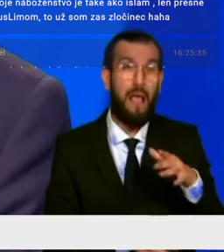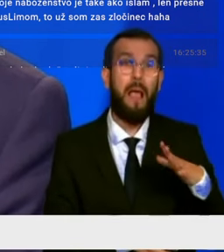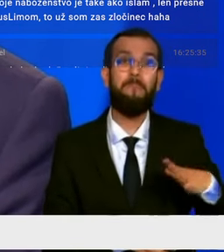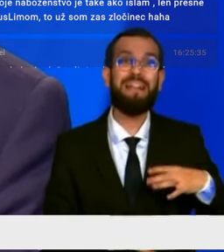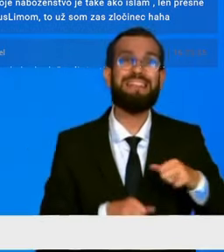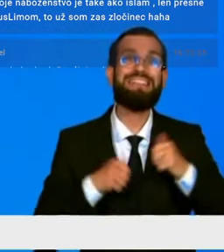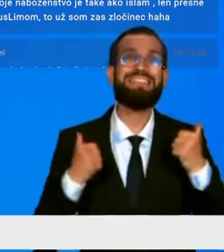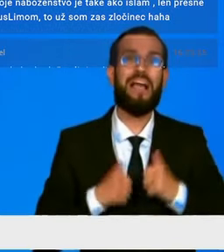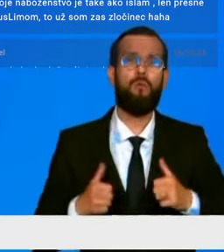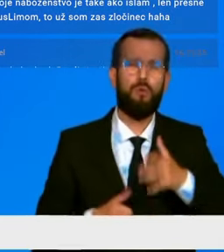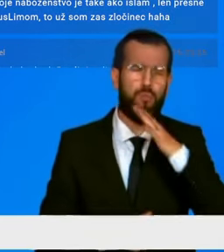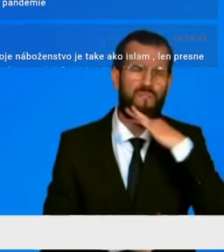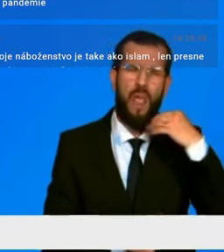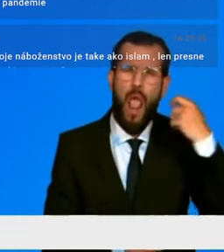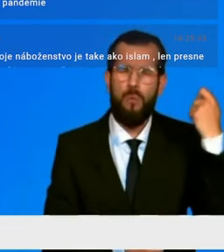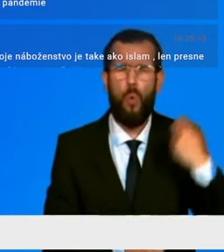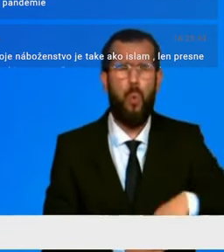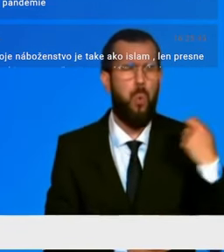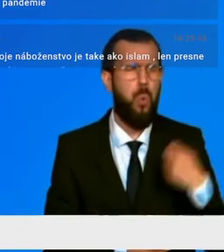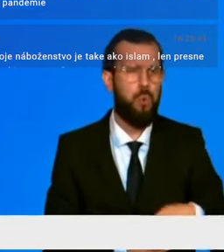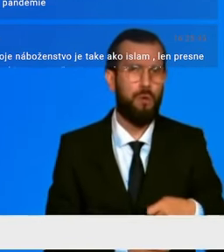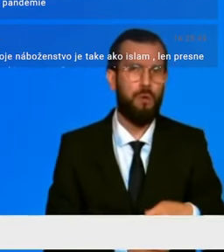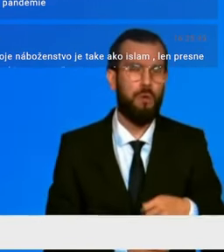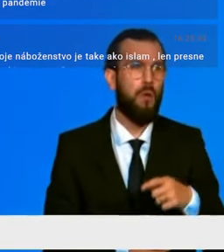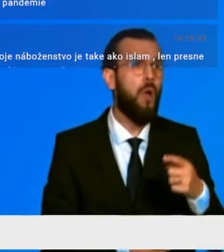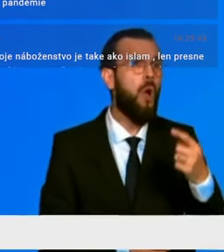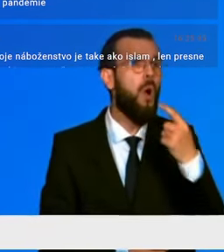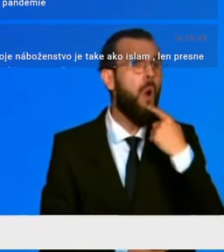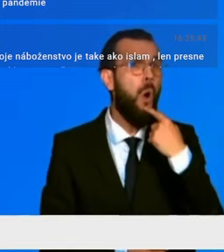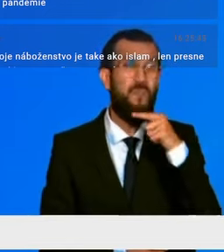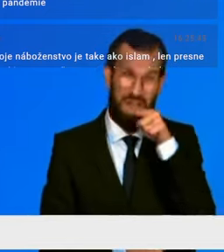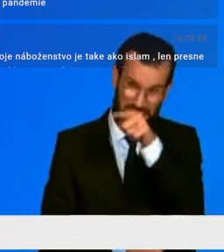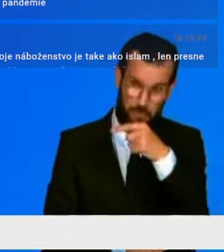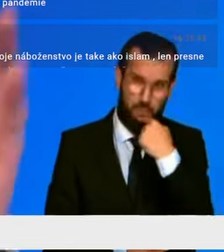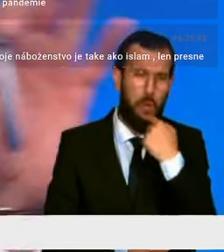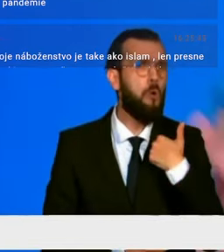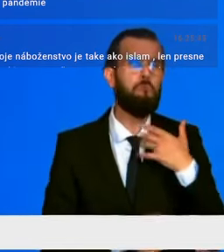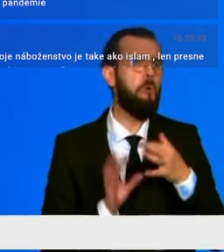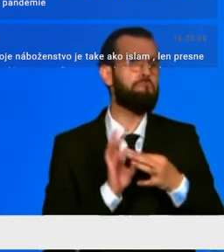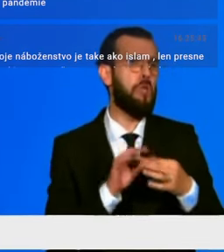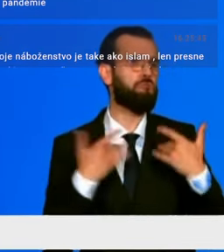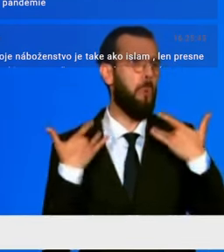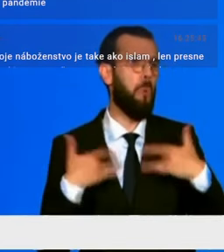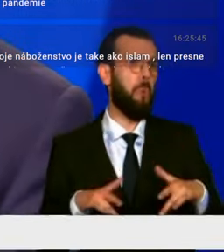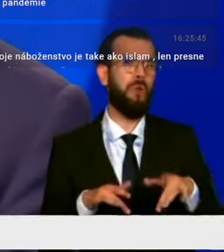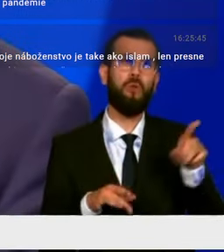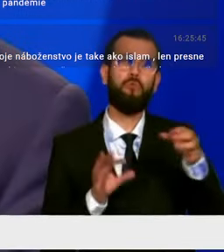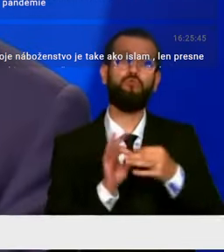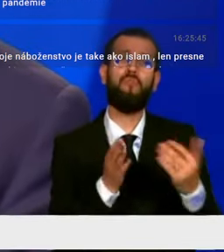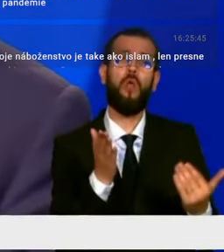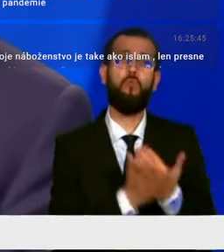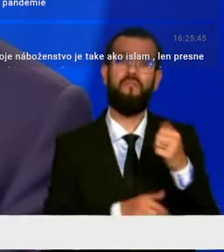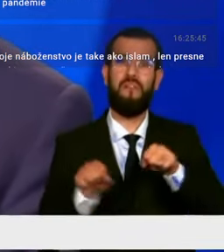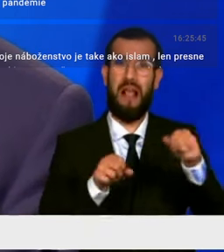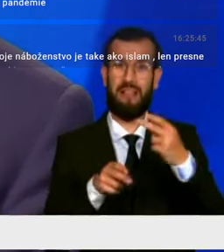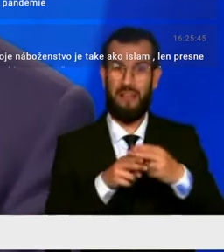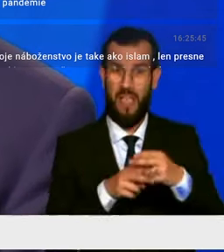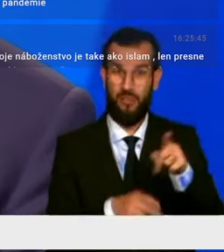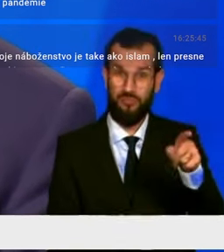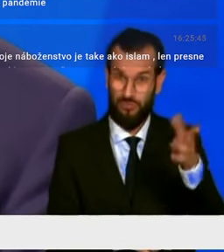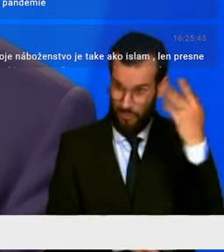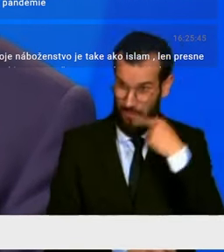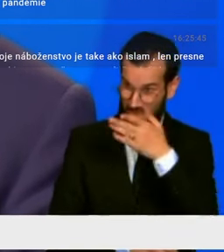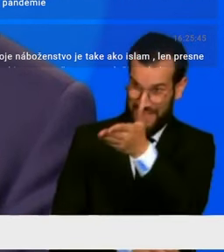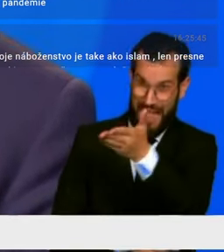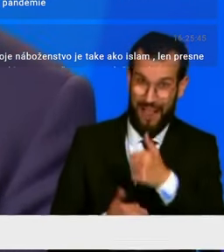povedala to bude veľmi drahé a vy ste na to povedali To sa nás už netýka Lebo to sa už bude týkať novej vlády chápete tu už ide